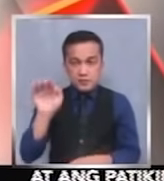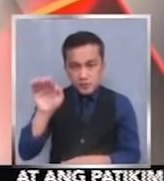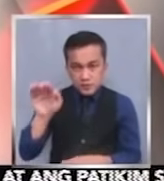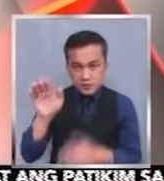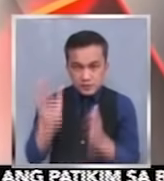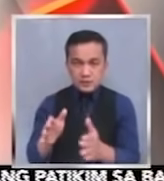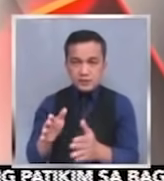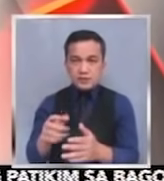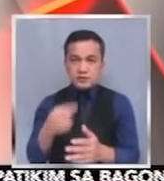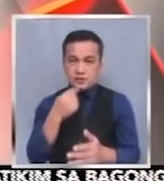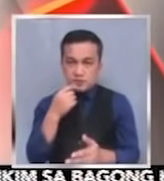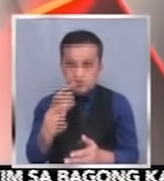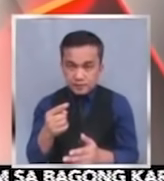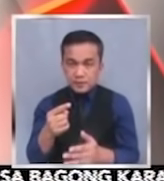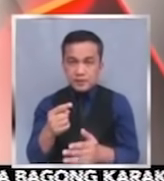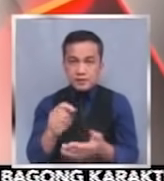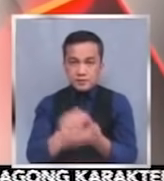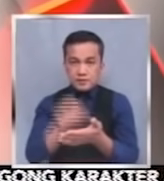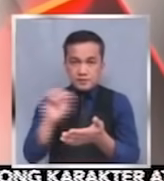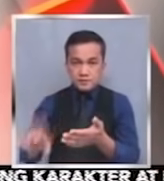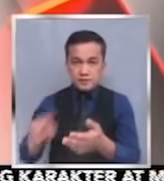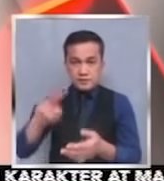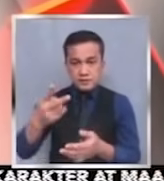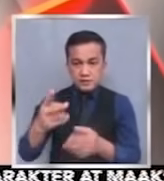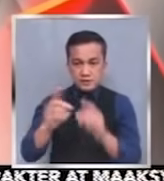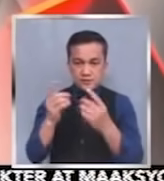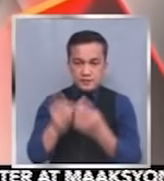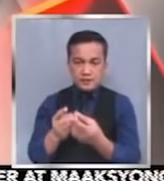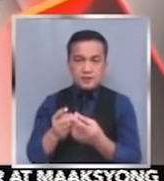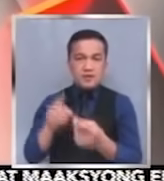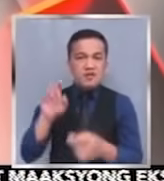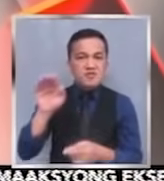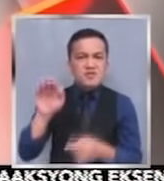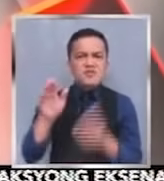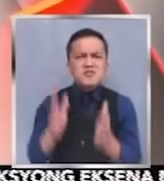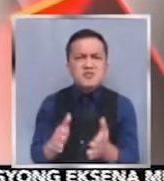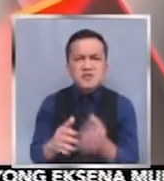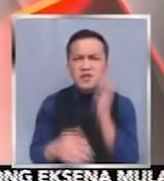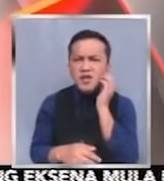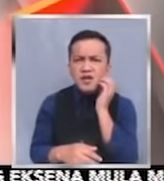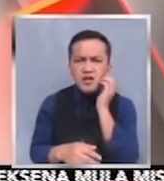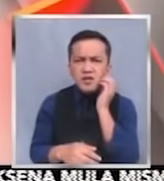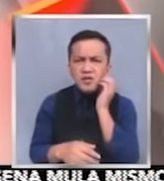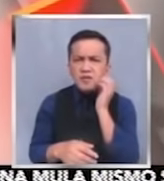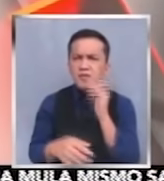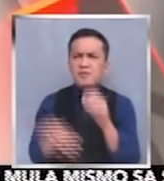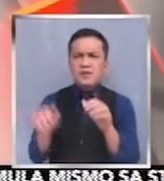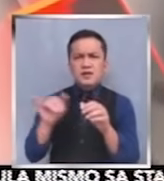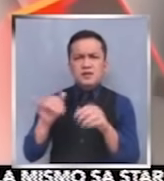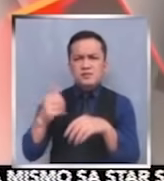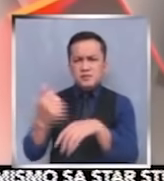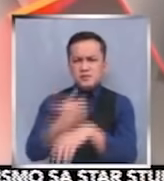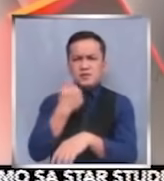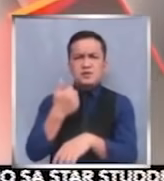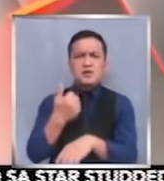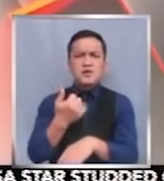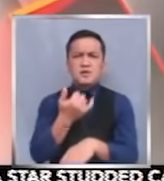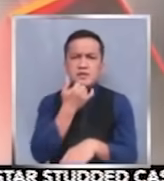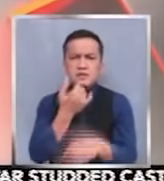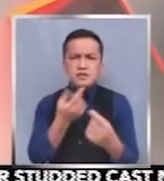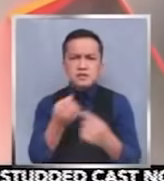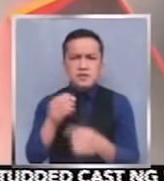nila na sa pagbasura ng 2nd Division sa kanilang petisyon, e tila nagpaparatang paraw ito na may maling ginawa ang mga